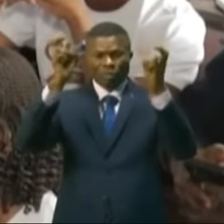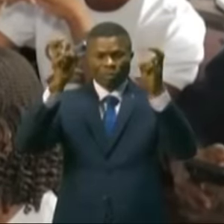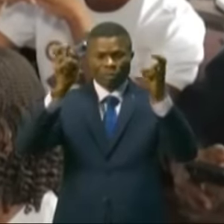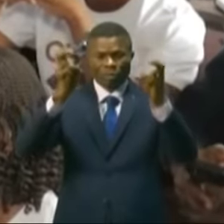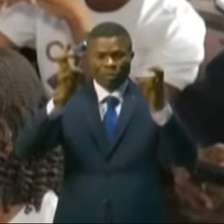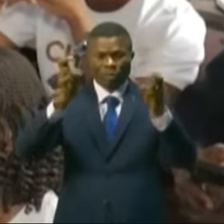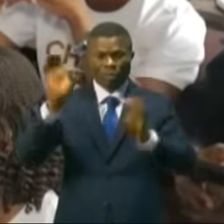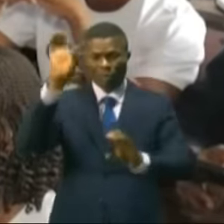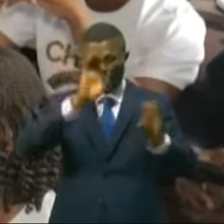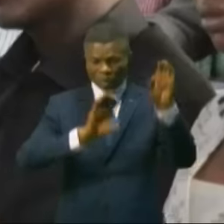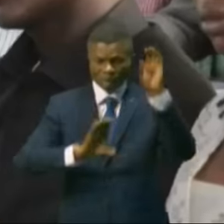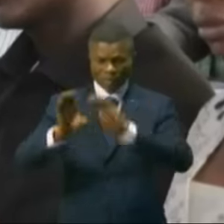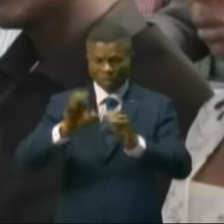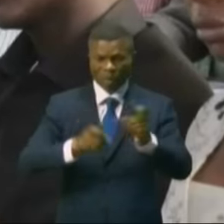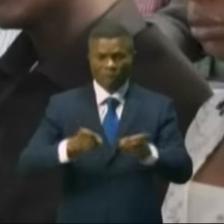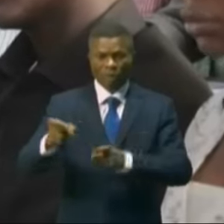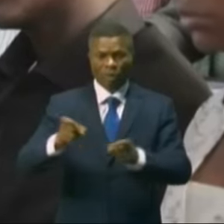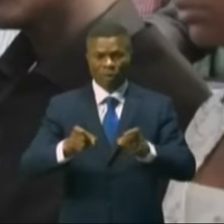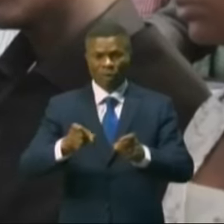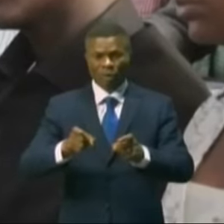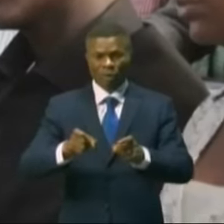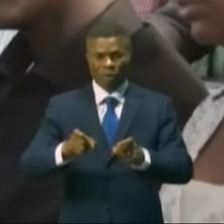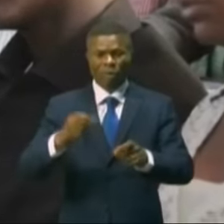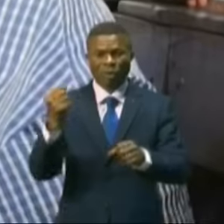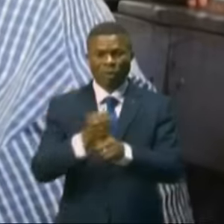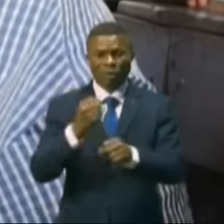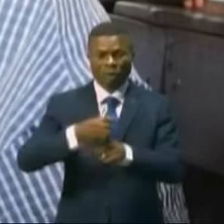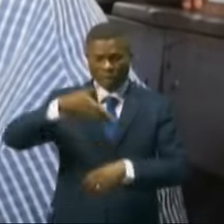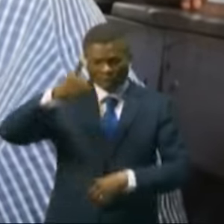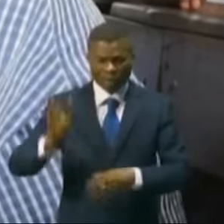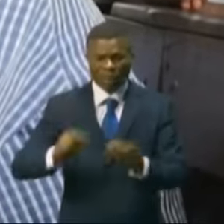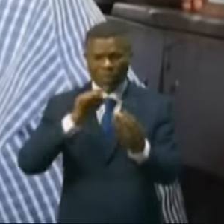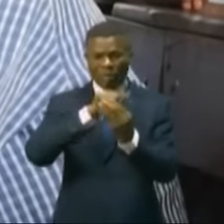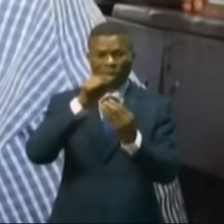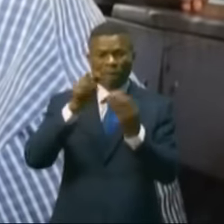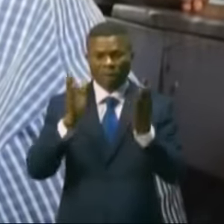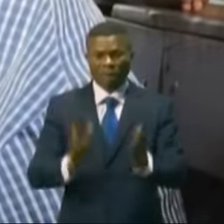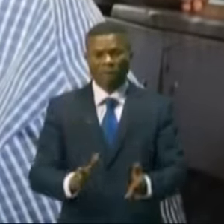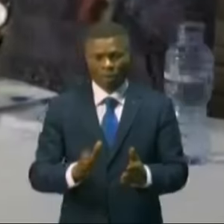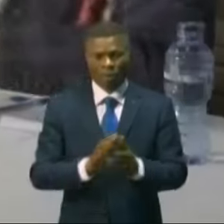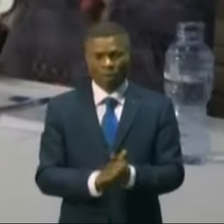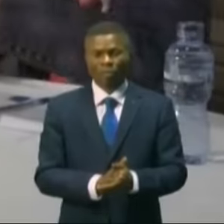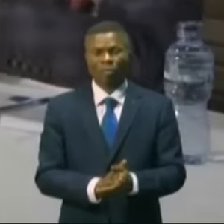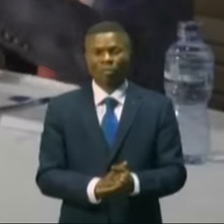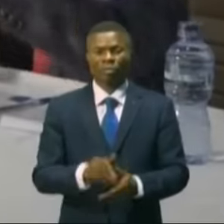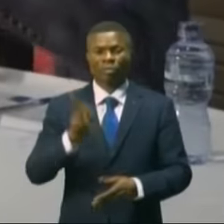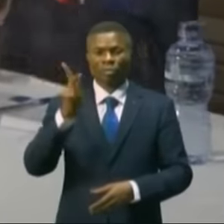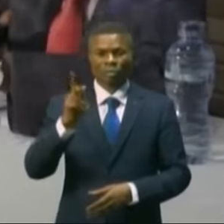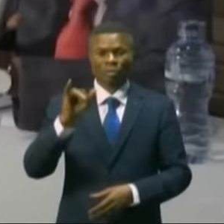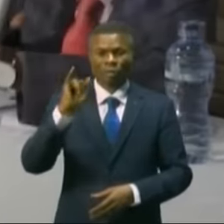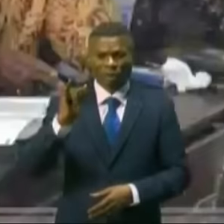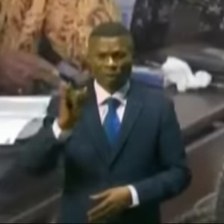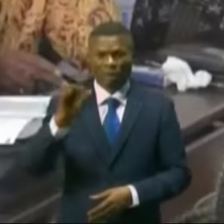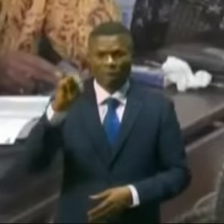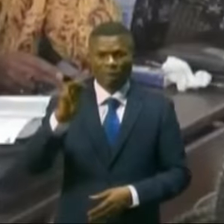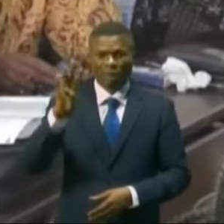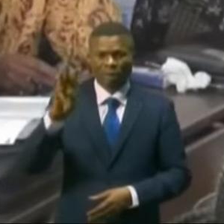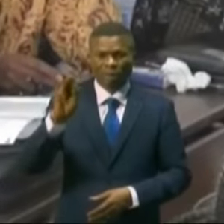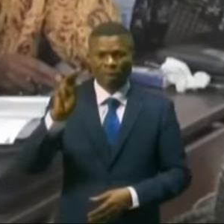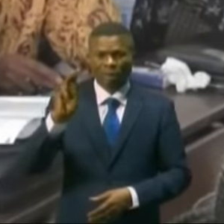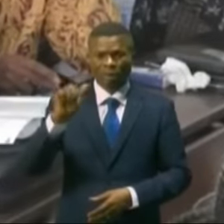« Sciences de gestion et profession d'expert comptable, quid ?» Kimwanga Eyambo Papi